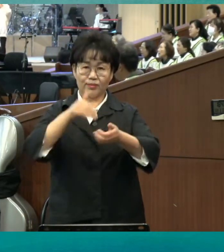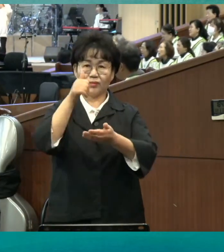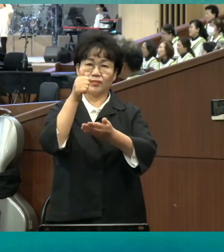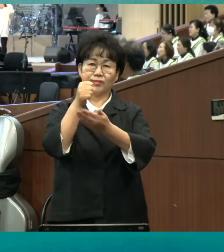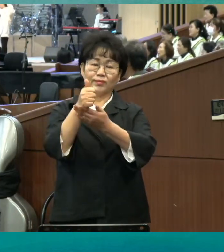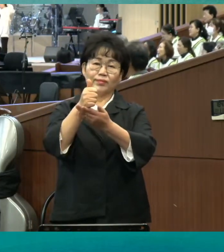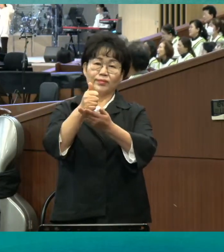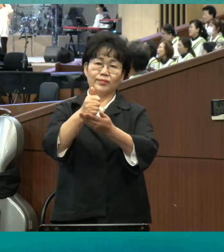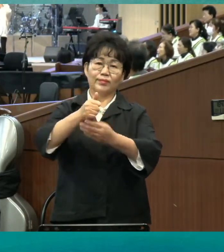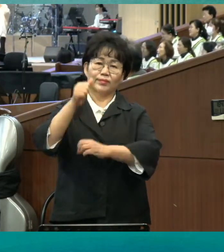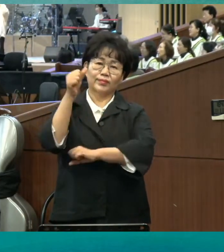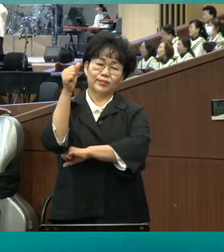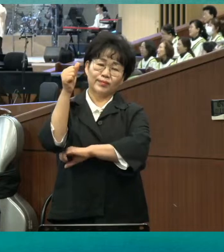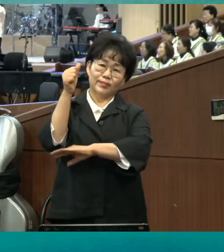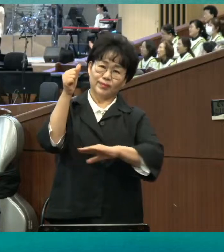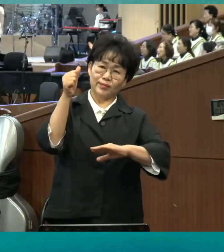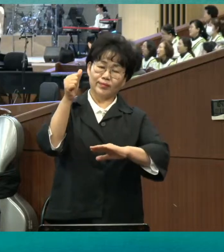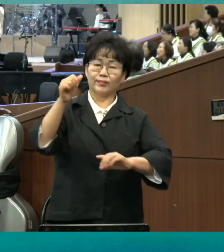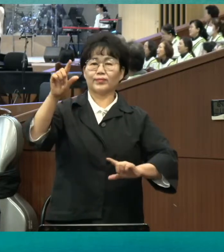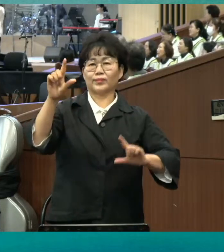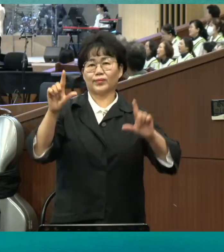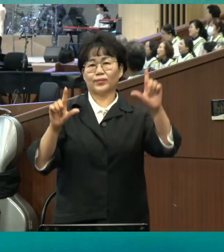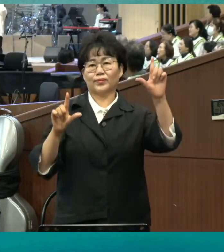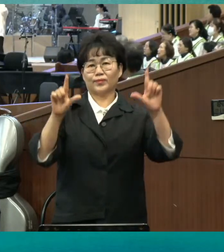하나님의 본체 십자가에 달리사